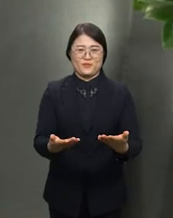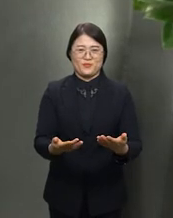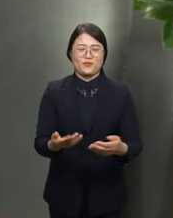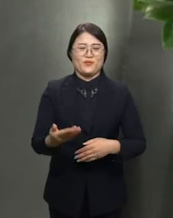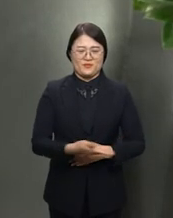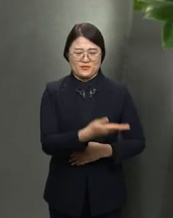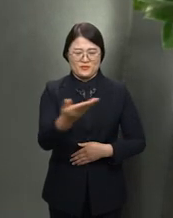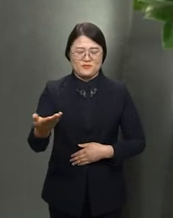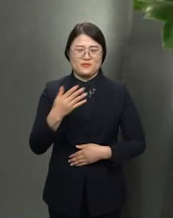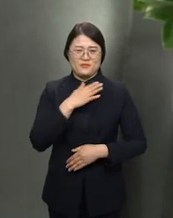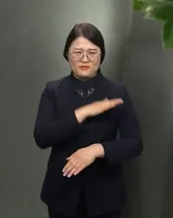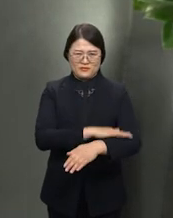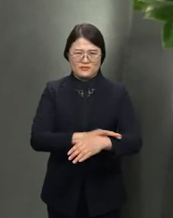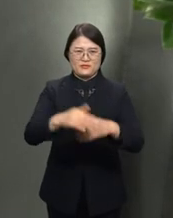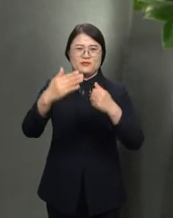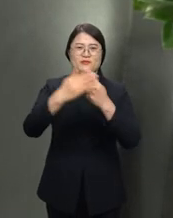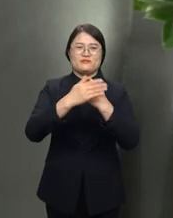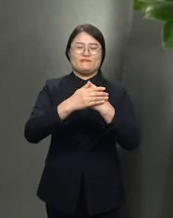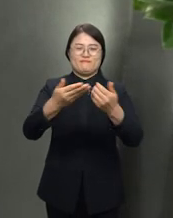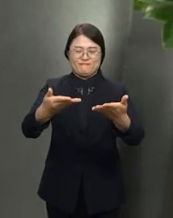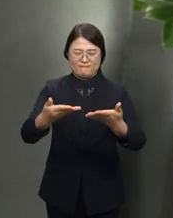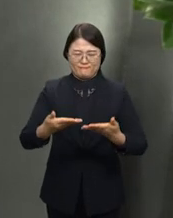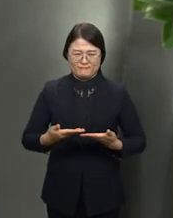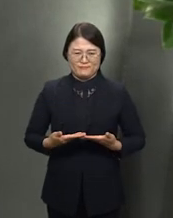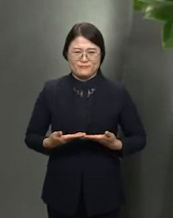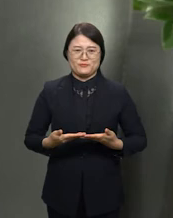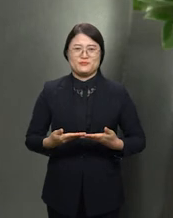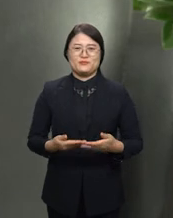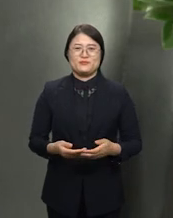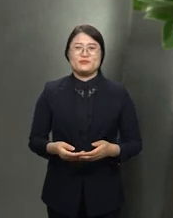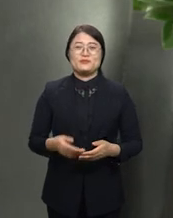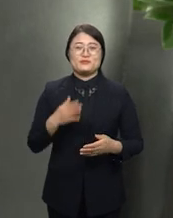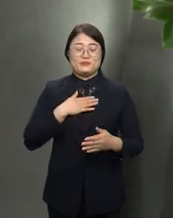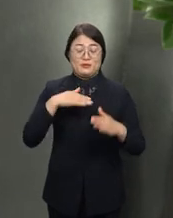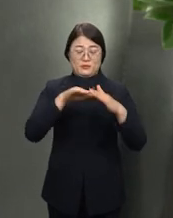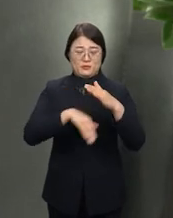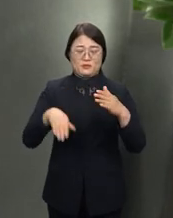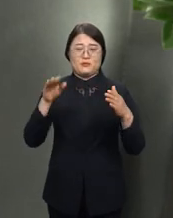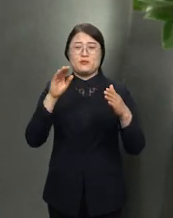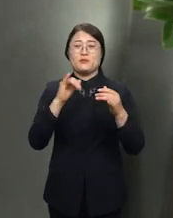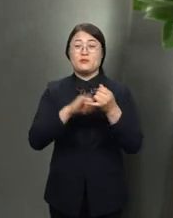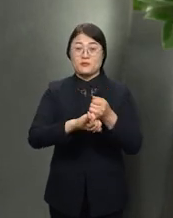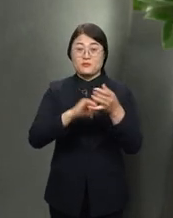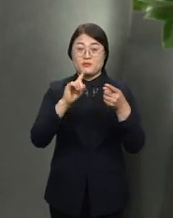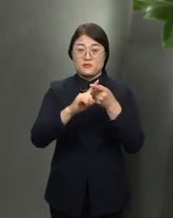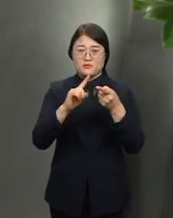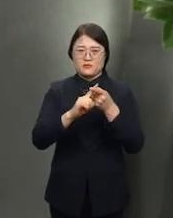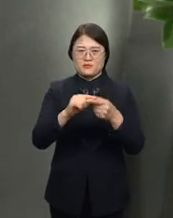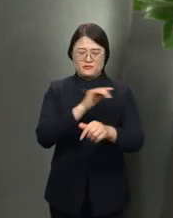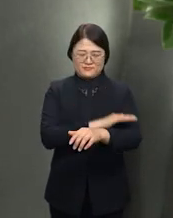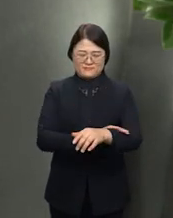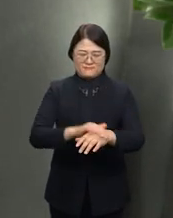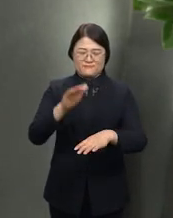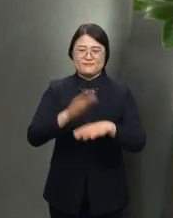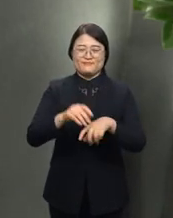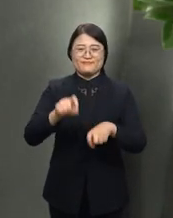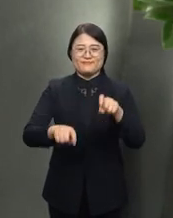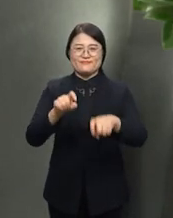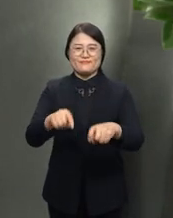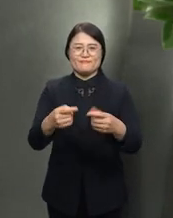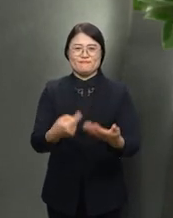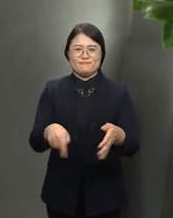도와주시고 또 지혜를 잘 도와주셔서 제가 공약한 사항을 잘 실천할 수